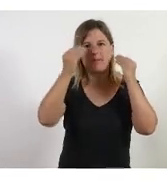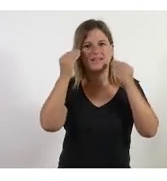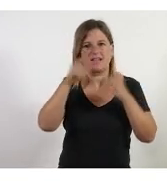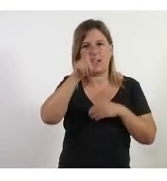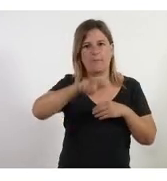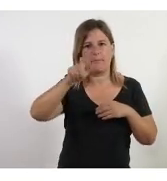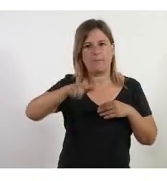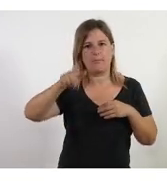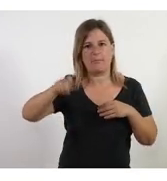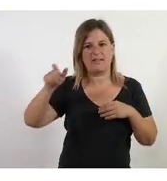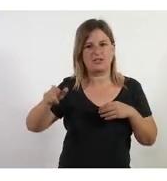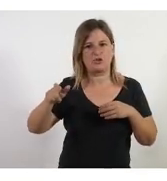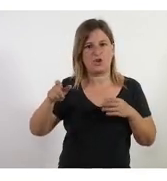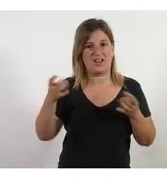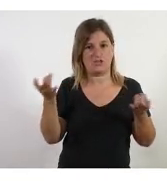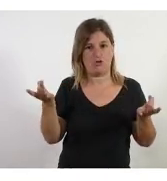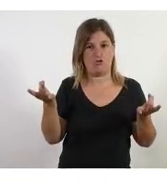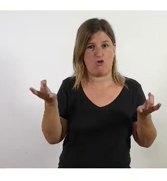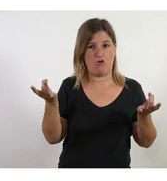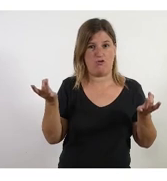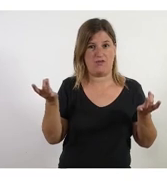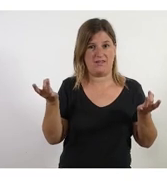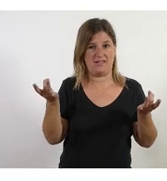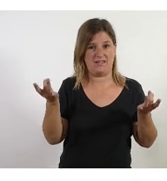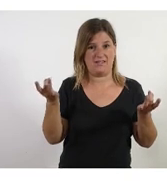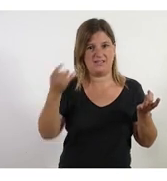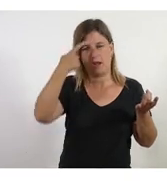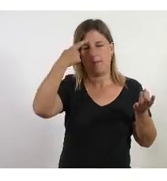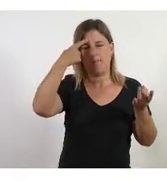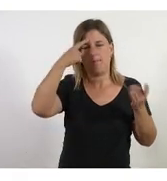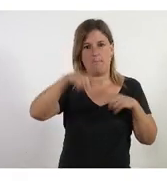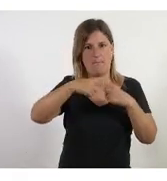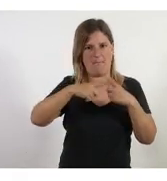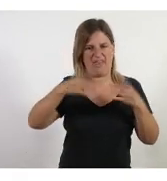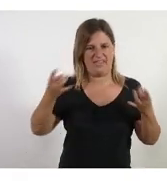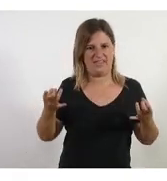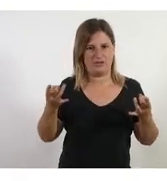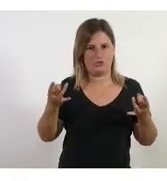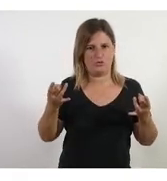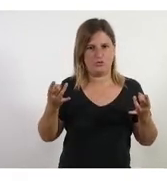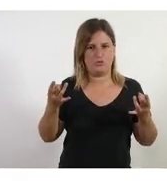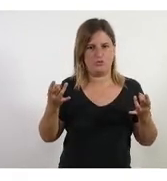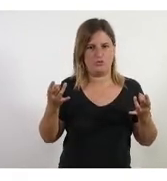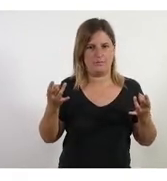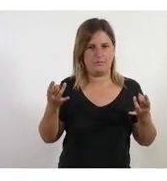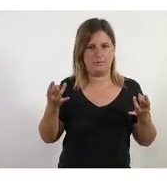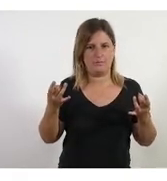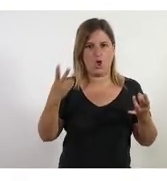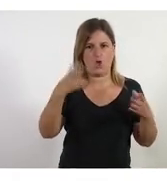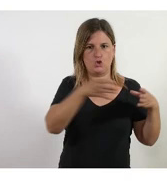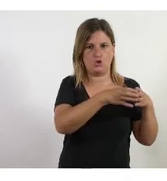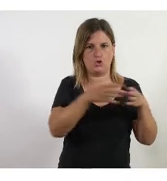persones yoguis, no? Persones que ja fan meditació habitualment, i van agafar dos